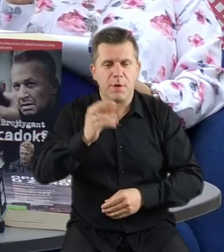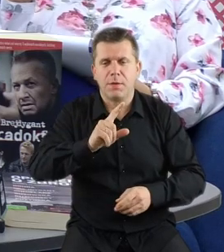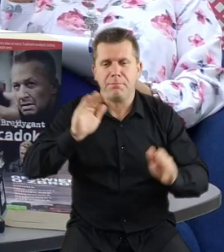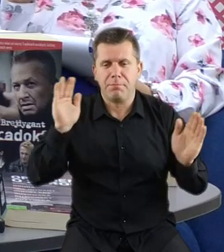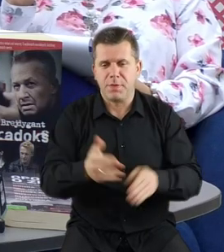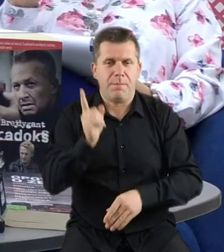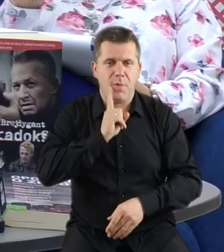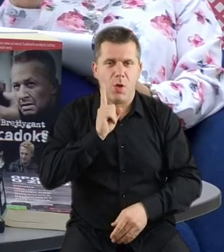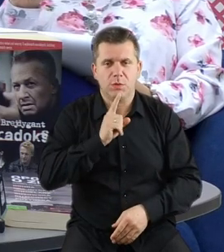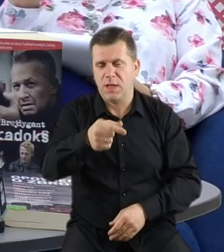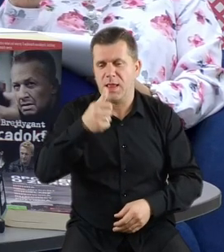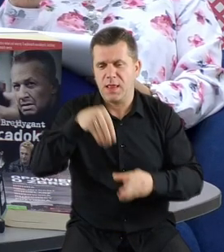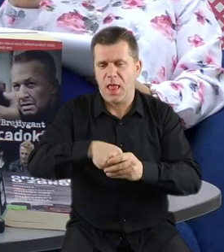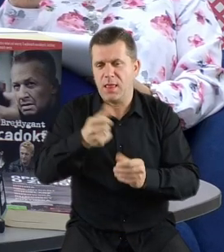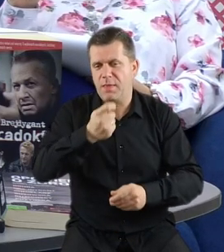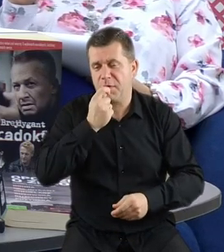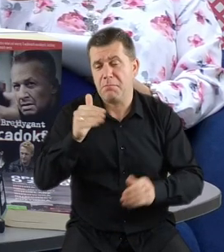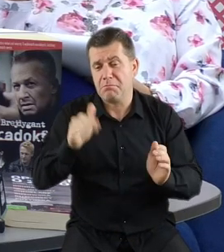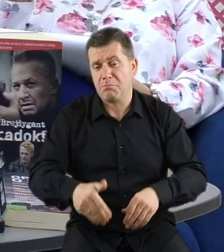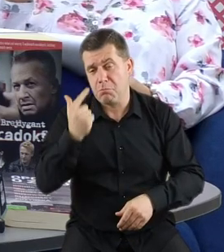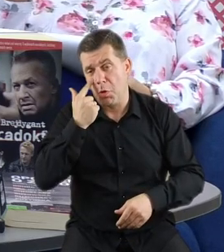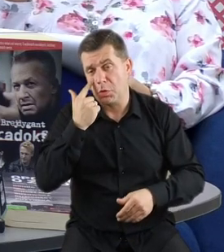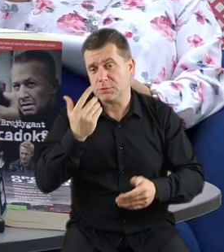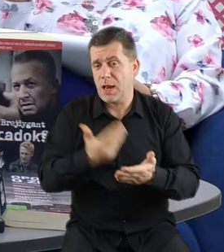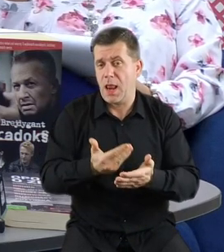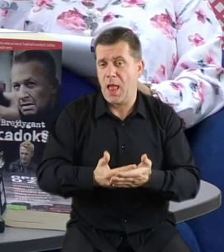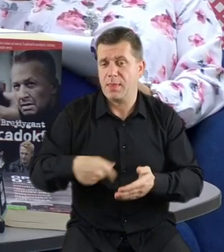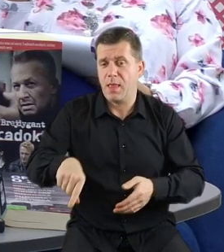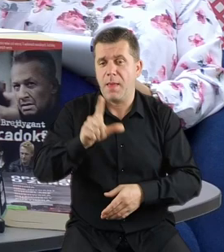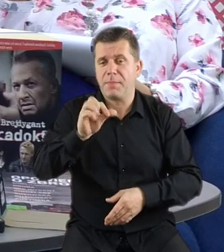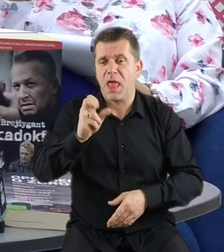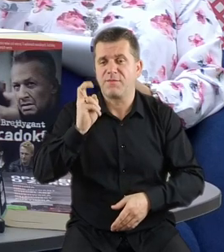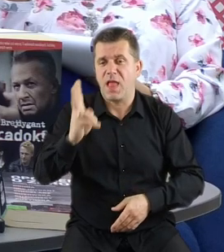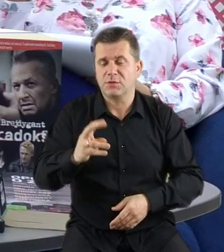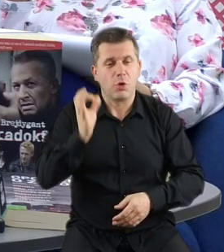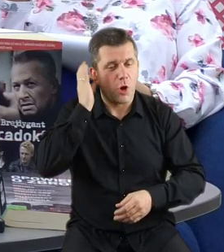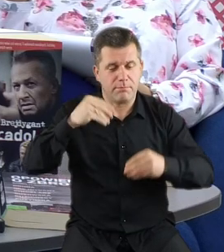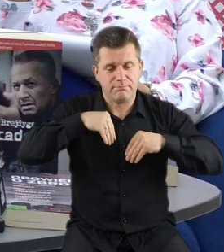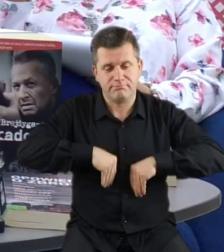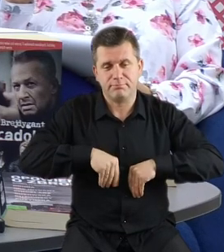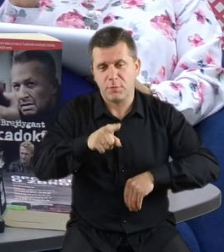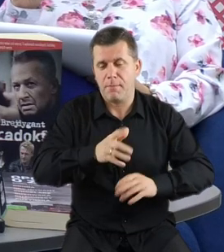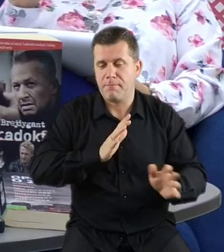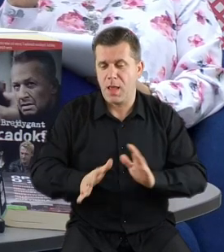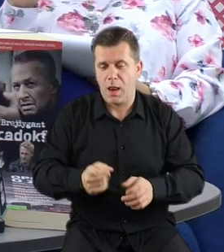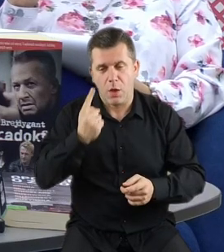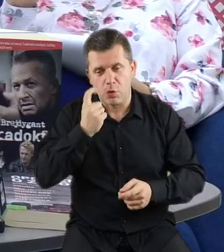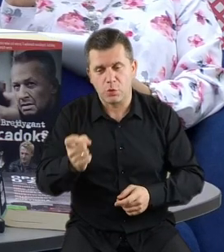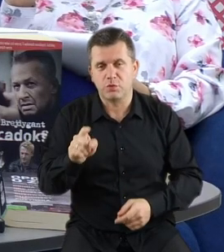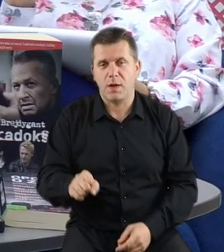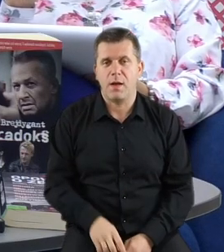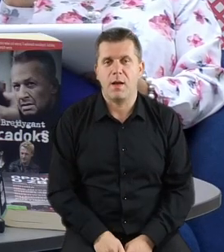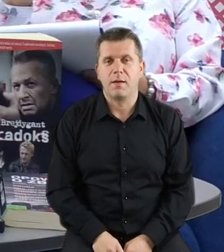No tak. I w jednym z wywiadów mówił pan, że to być może dlatego, że ten pierwiastek kobiecy w panu, pan pielęgnuje i